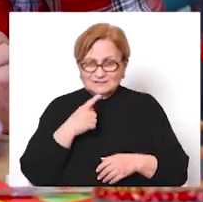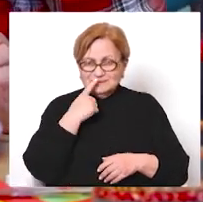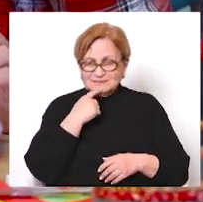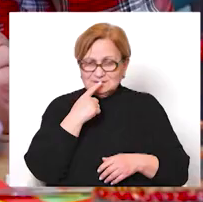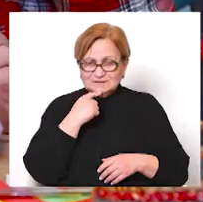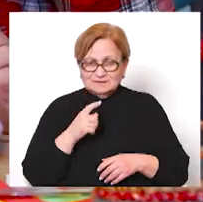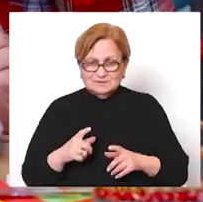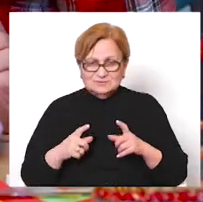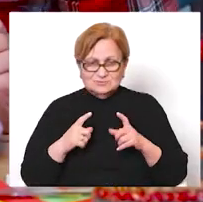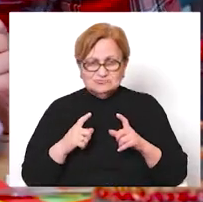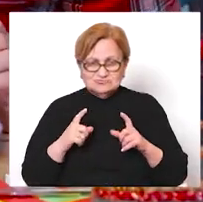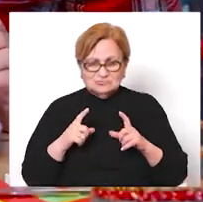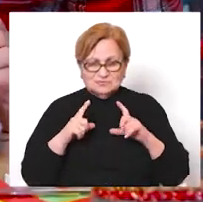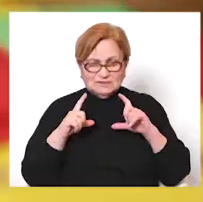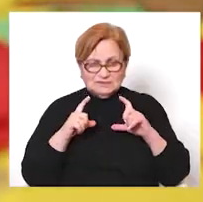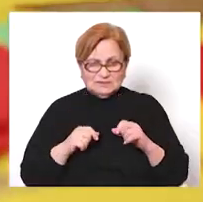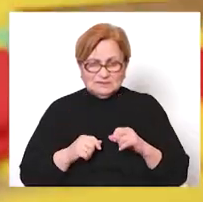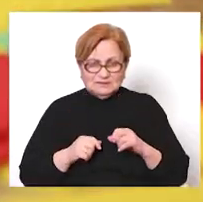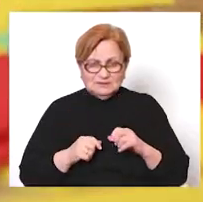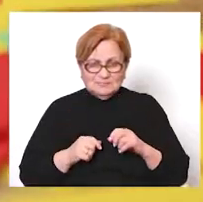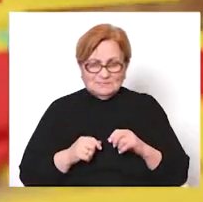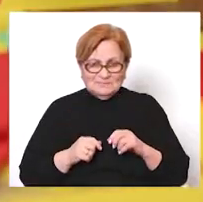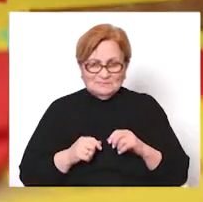წითელი დიდი. ოთხელი აღარ დიდი ოთხკუთხედი.